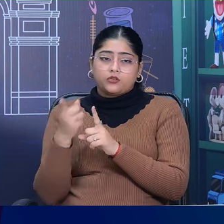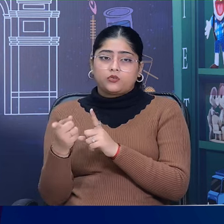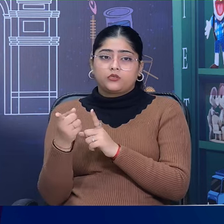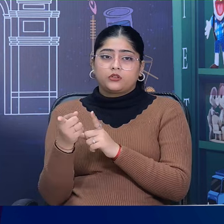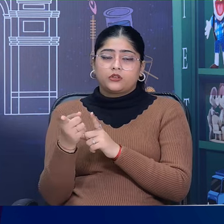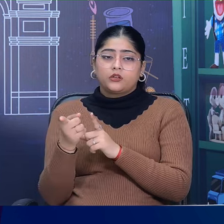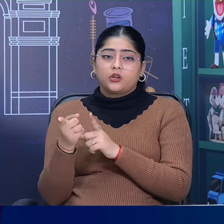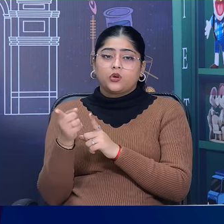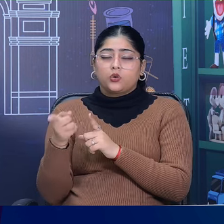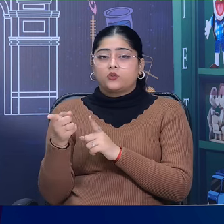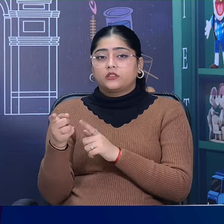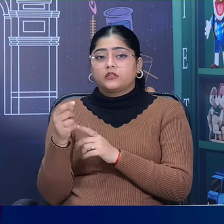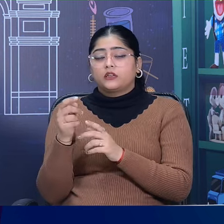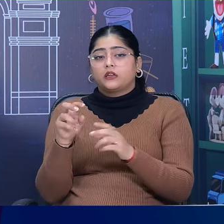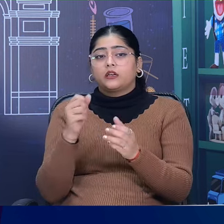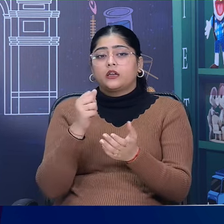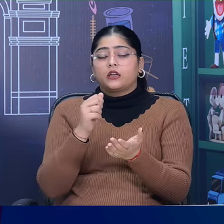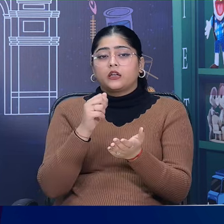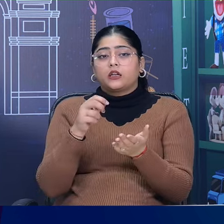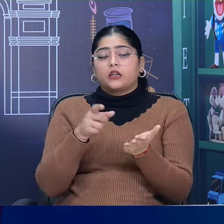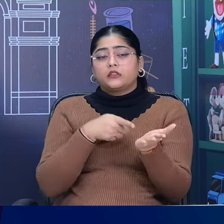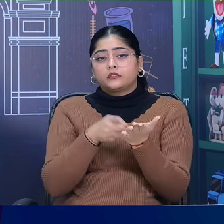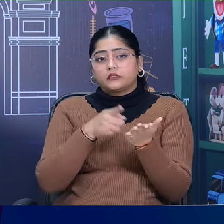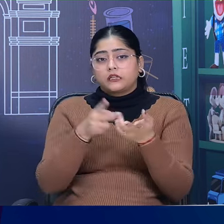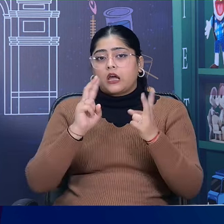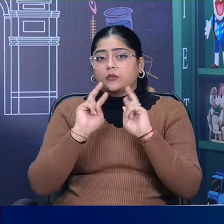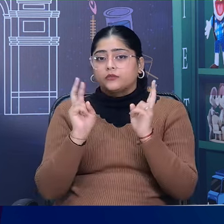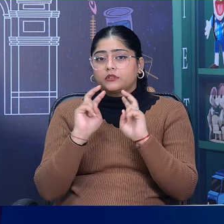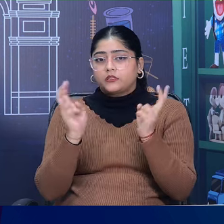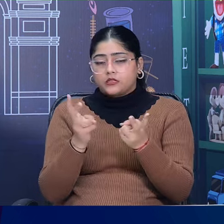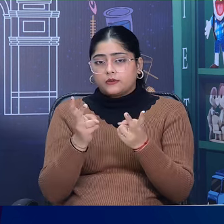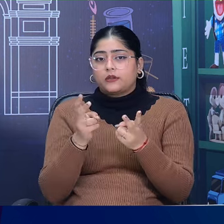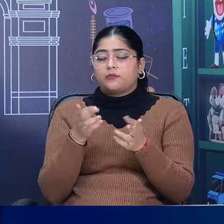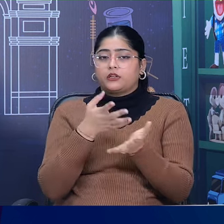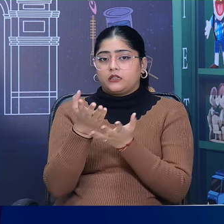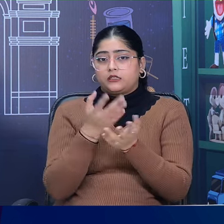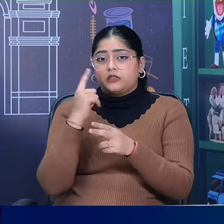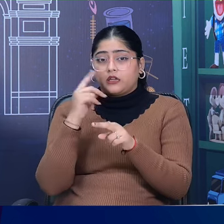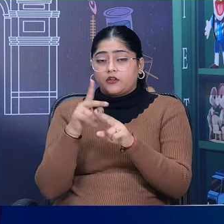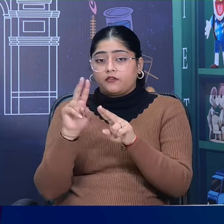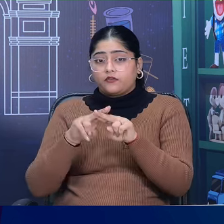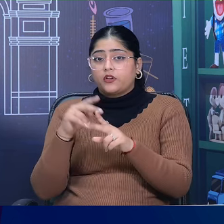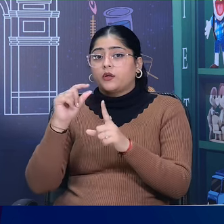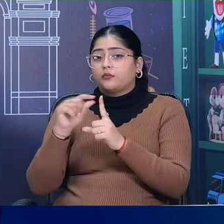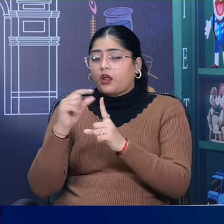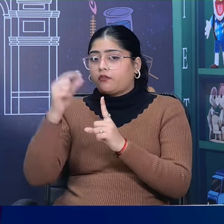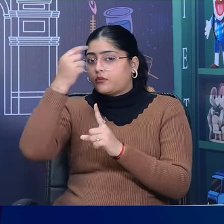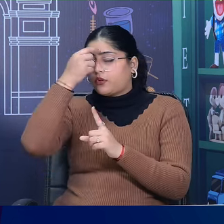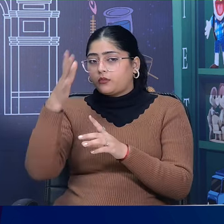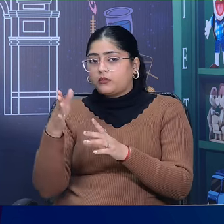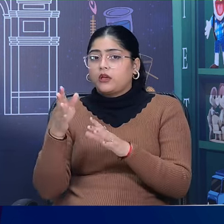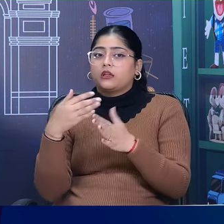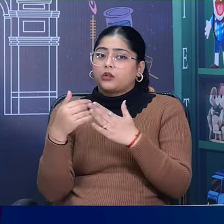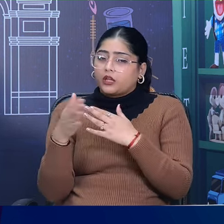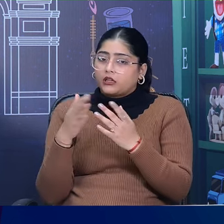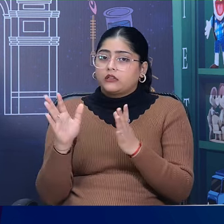लिए ग्राम सभा में किया जा सकता है एक डिस्कशन ठीक है ग्राम सभा बुलाई जाए और ग्राम सभा में कहा जाए कि जो लोग हैं वो मनमानी से